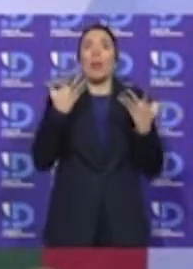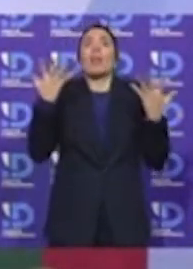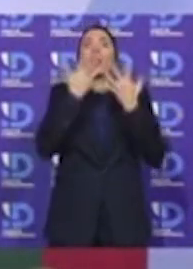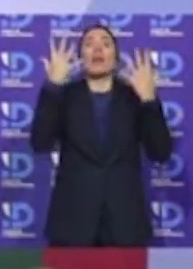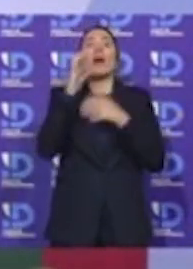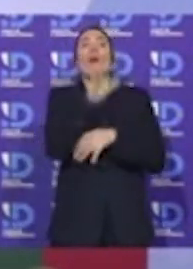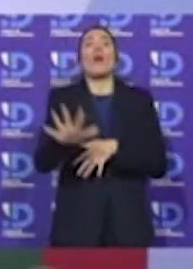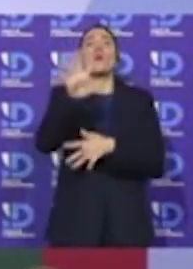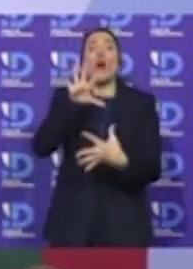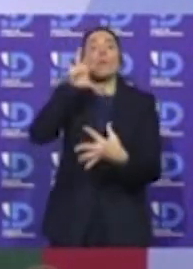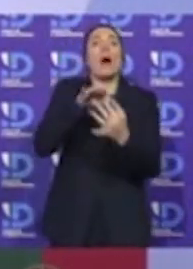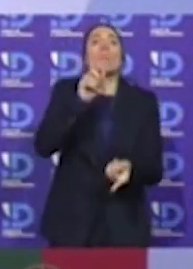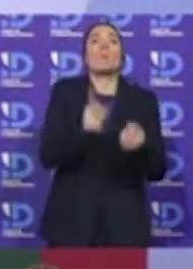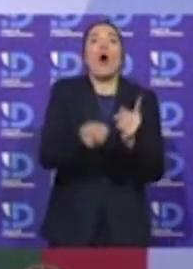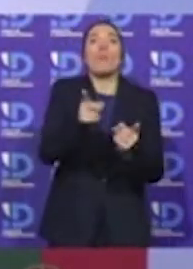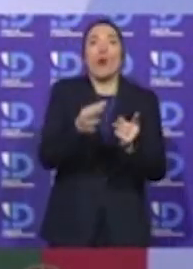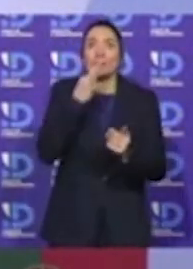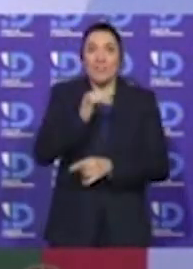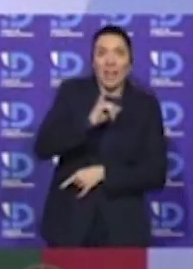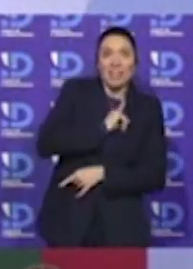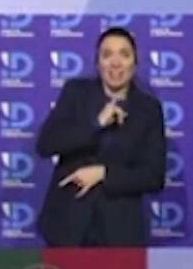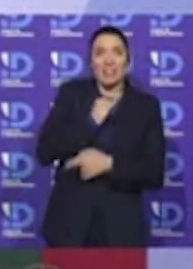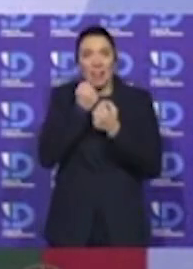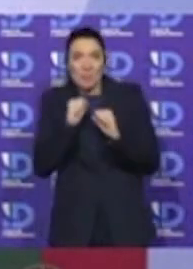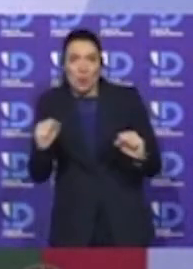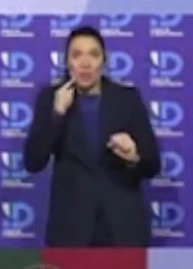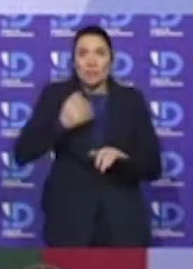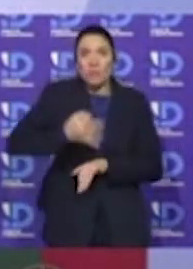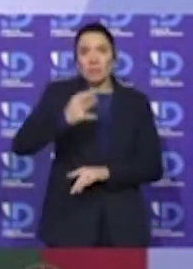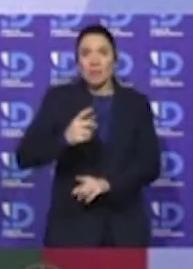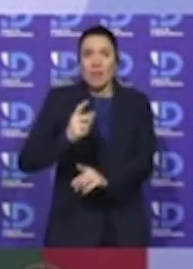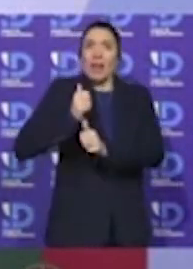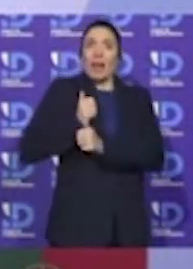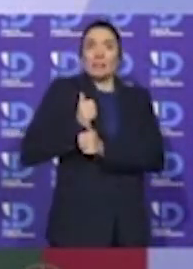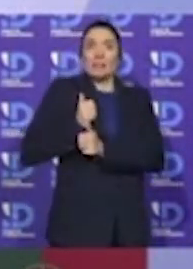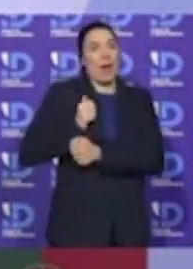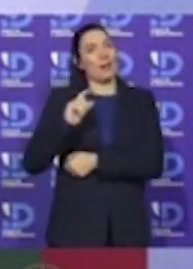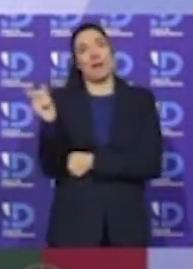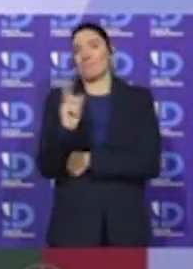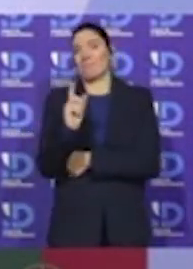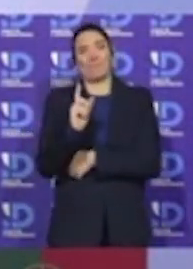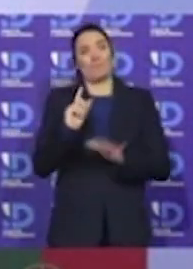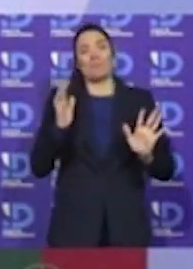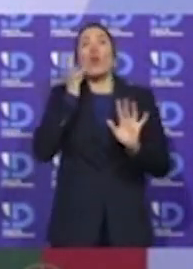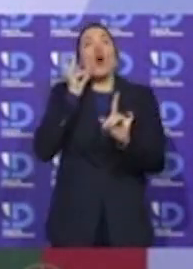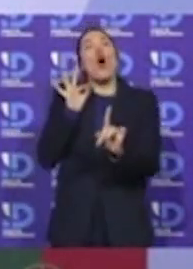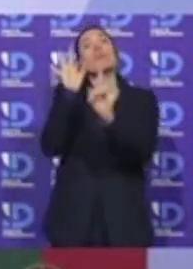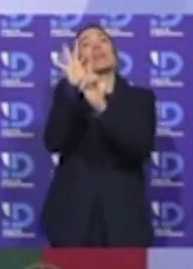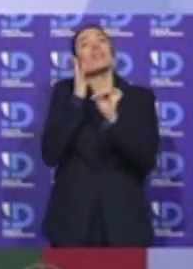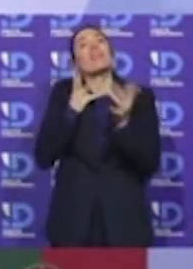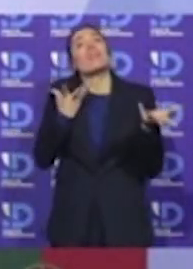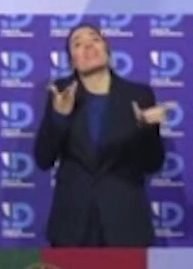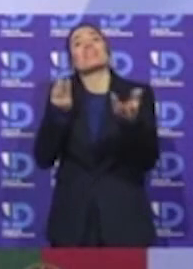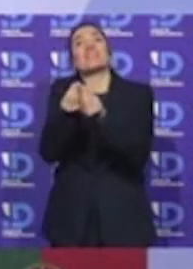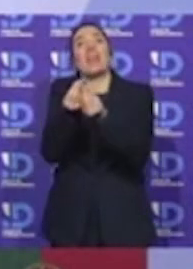democrazia non è una caserma È un'unione è un'alleanza fra diversi che hanno obiettivi comuni Io ho sentito solo parlare